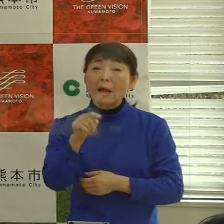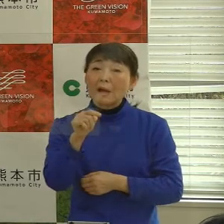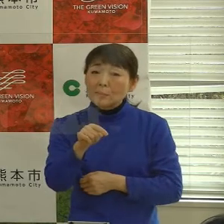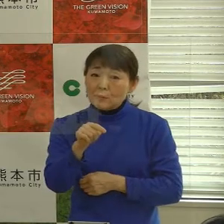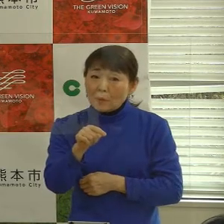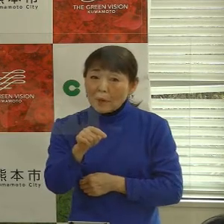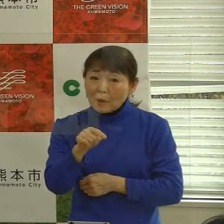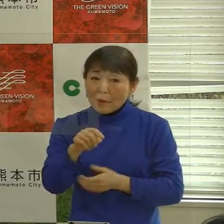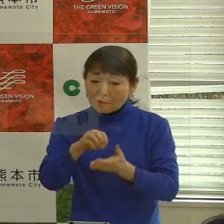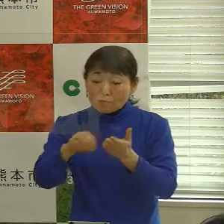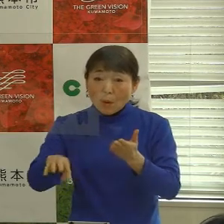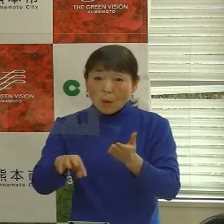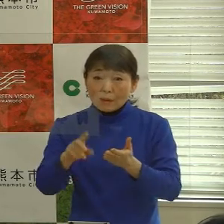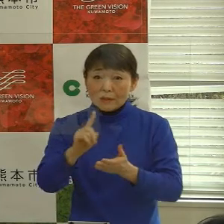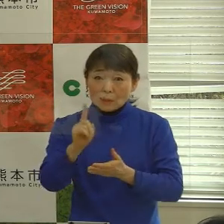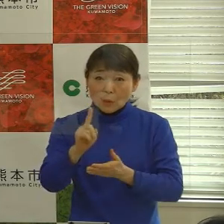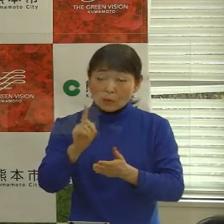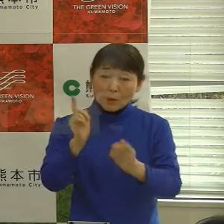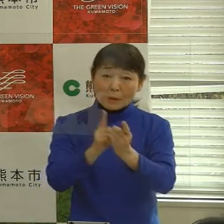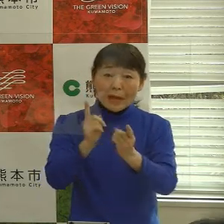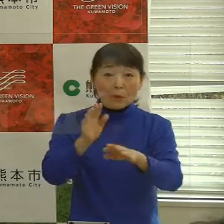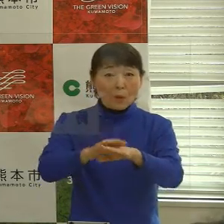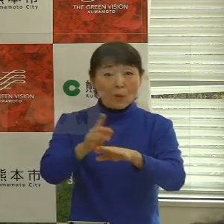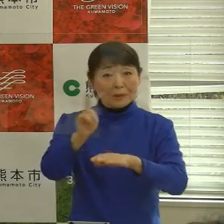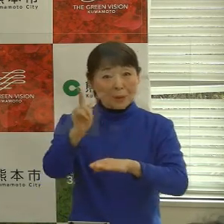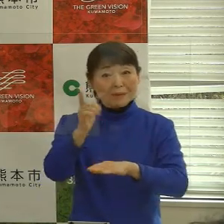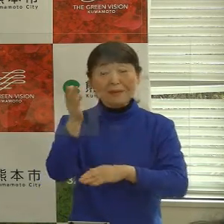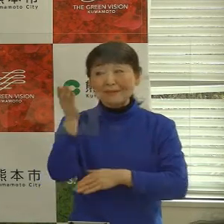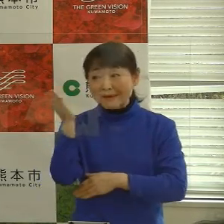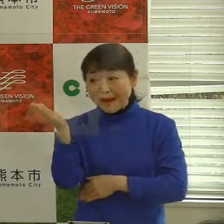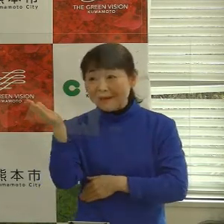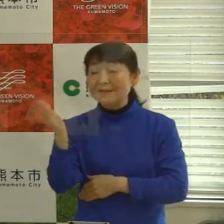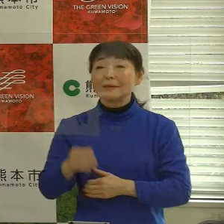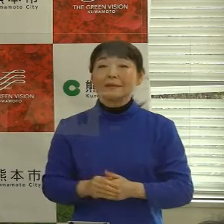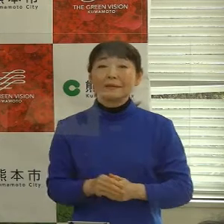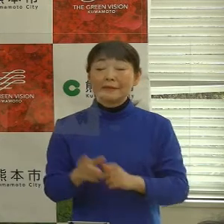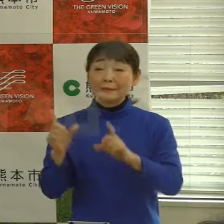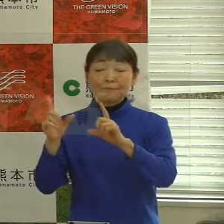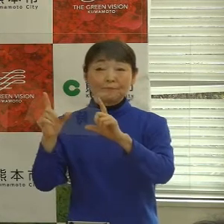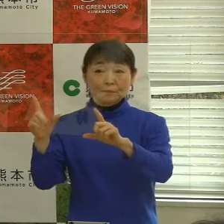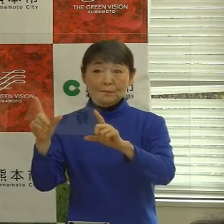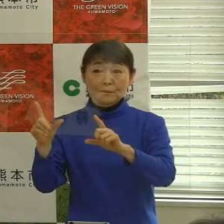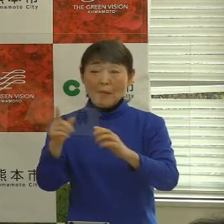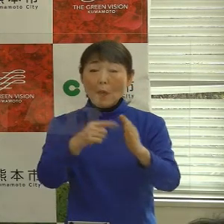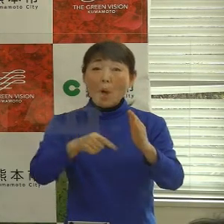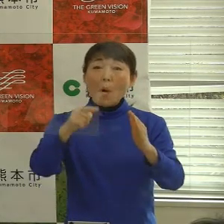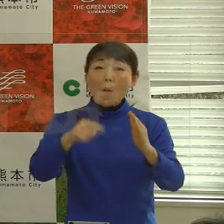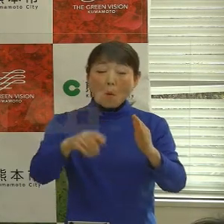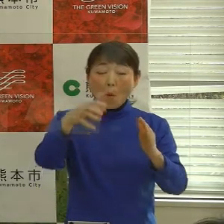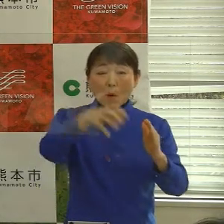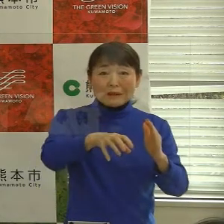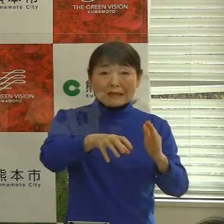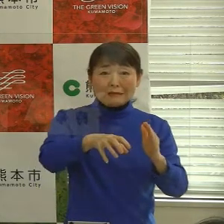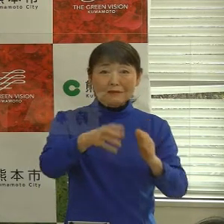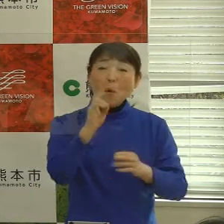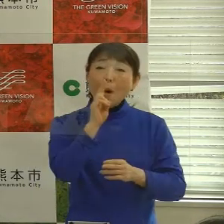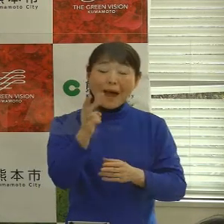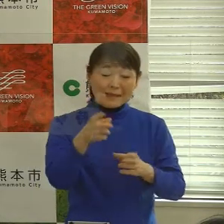とあとは今後の対応 について、はい、公設の灰皿についてはです